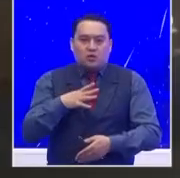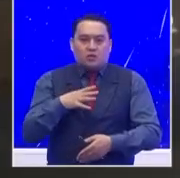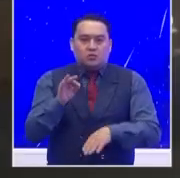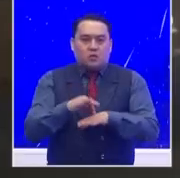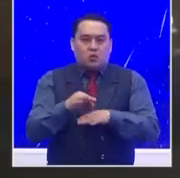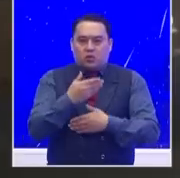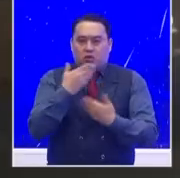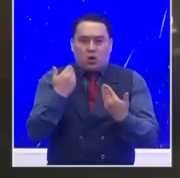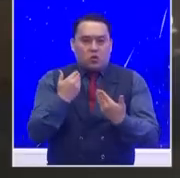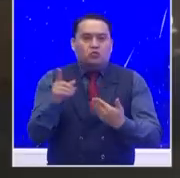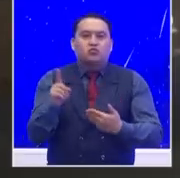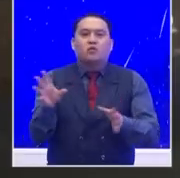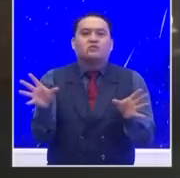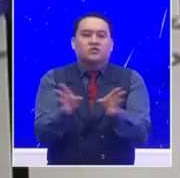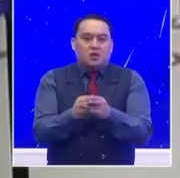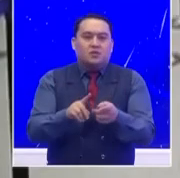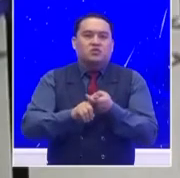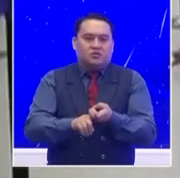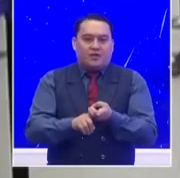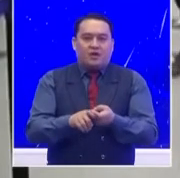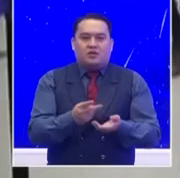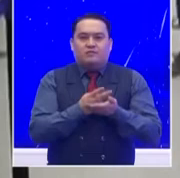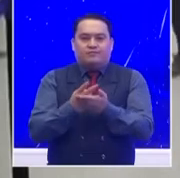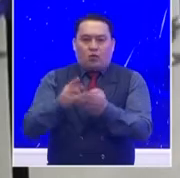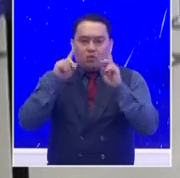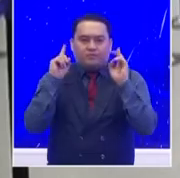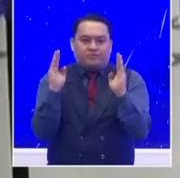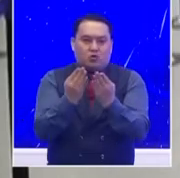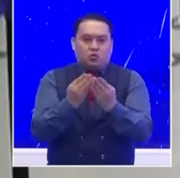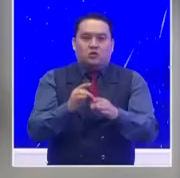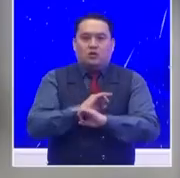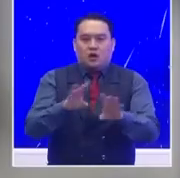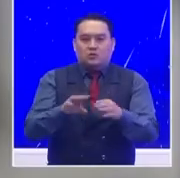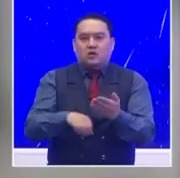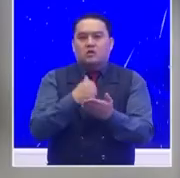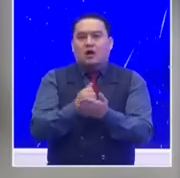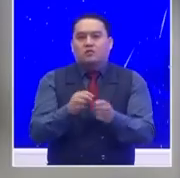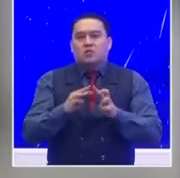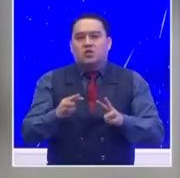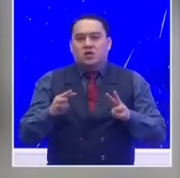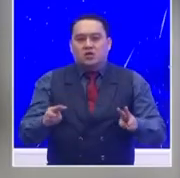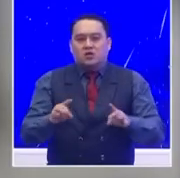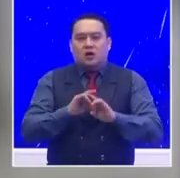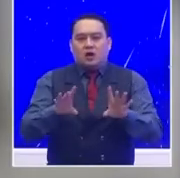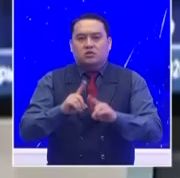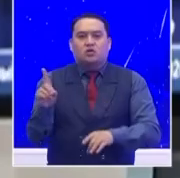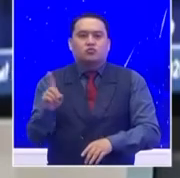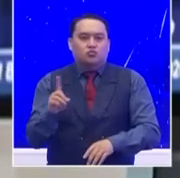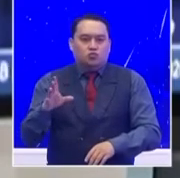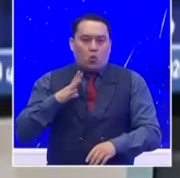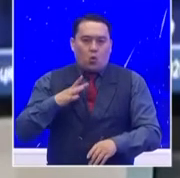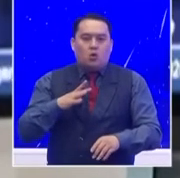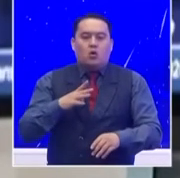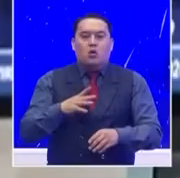нет но поскольку они все были вконтакте легкое специализировались сообщил бег шин также министр здравоохранения или шамбир танов